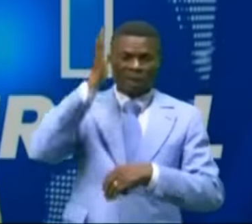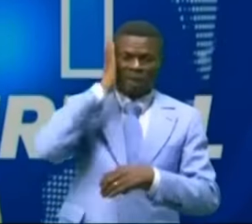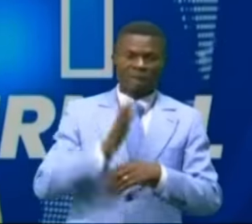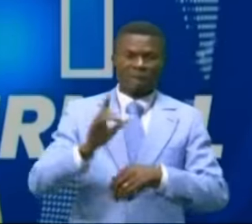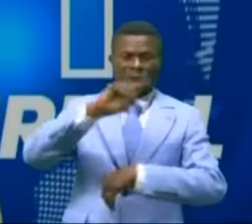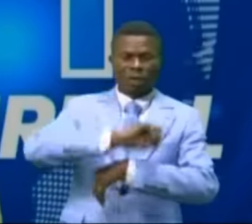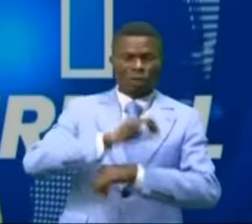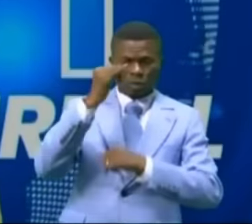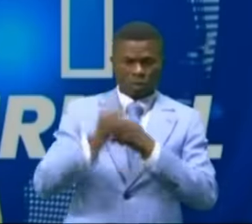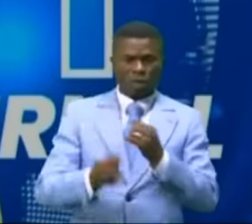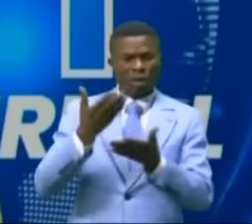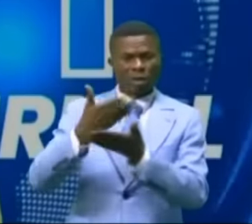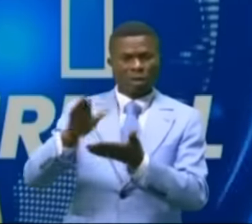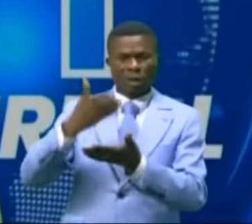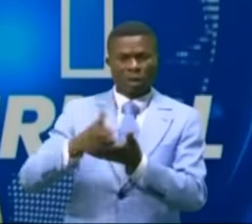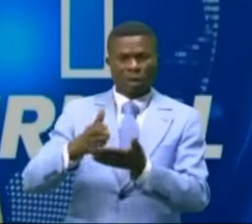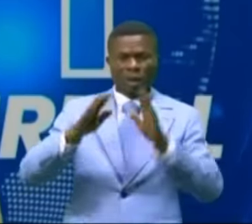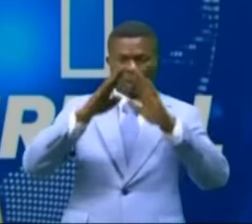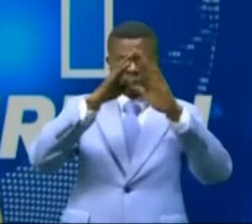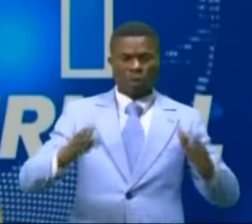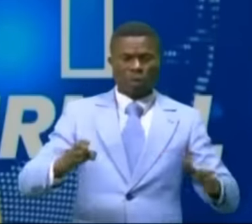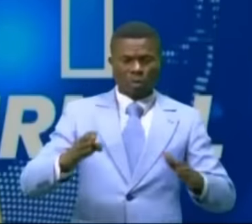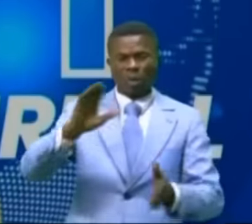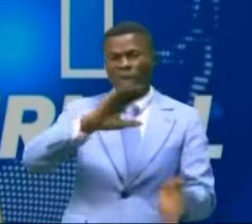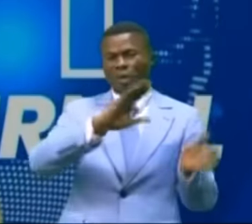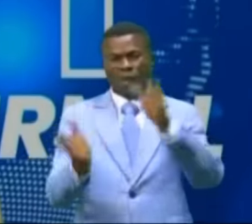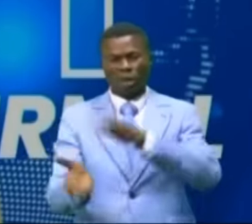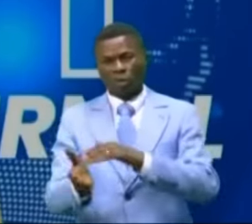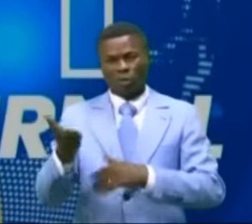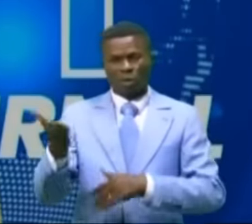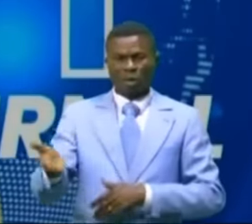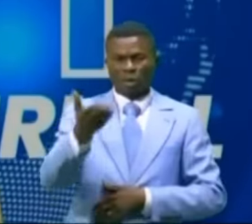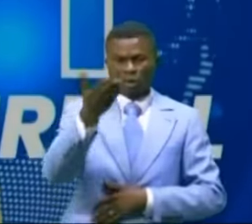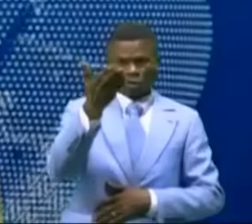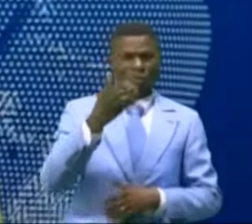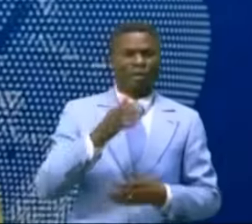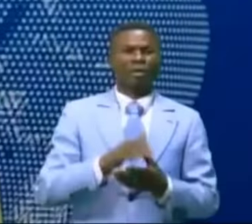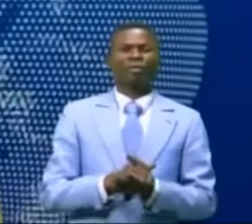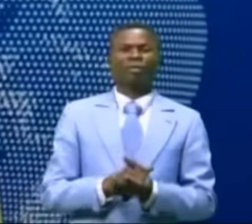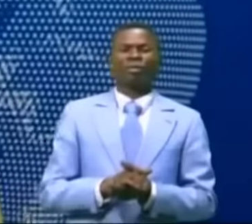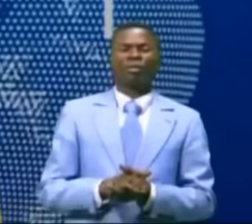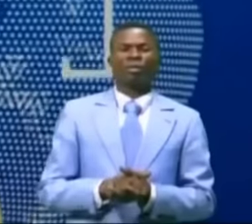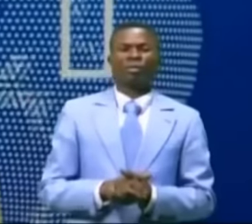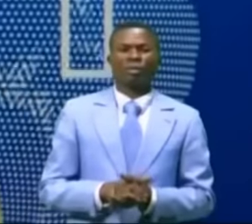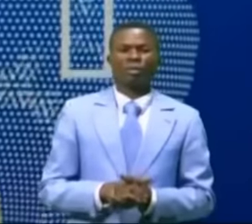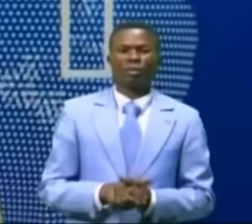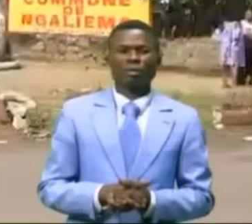don distribué aux ménages concernés par le sinistre. Edith Chala.